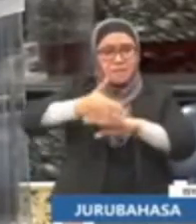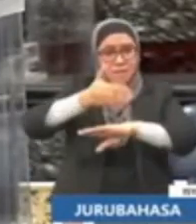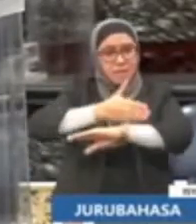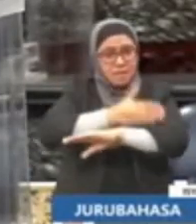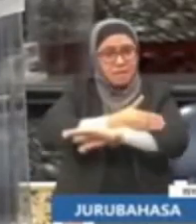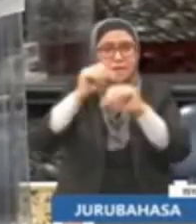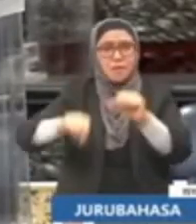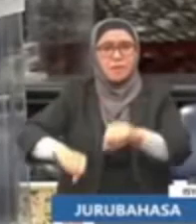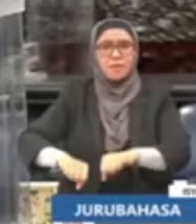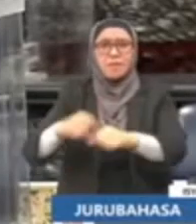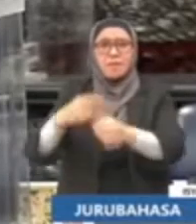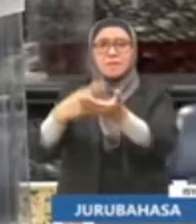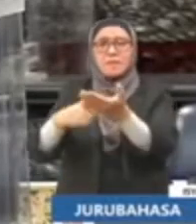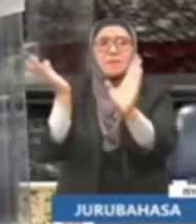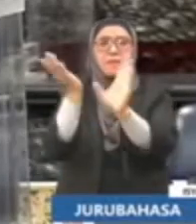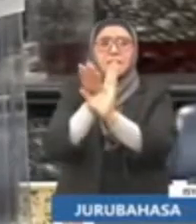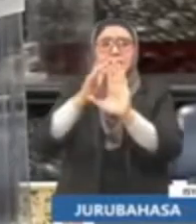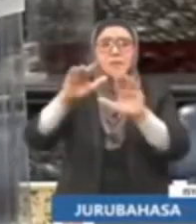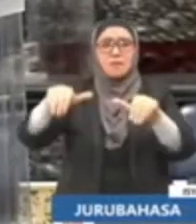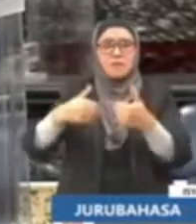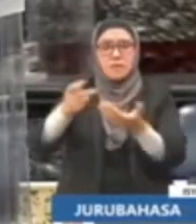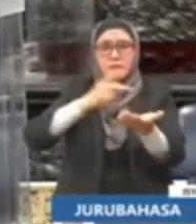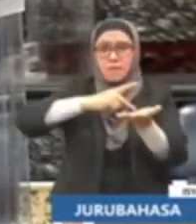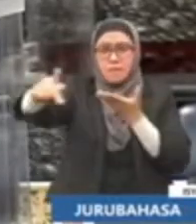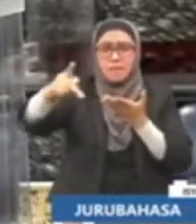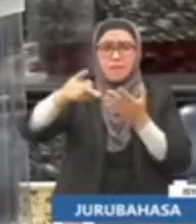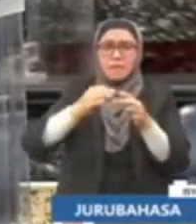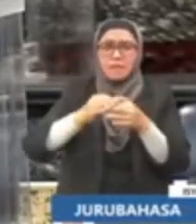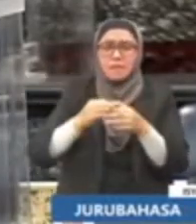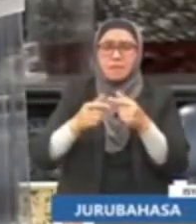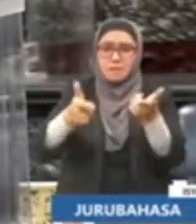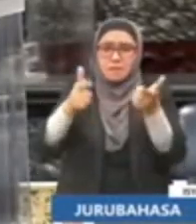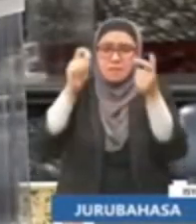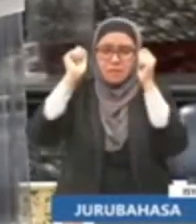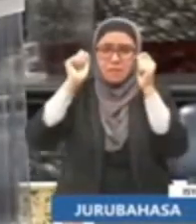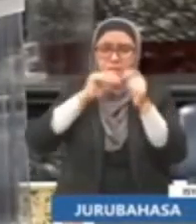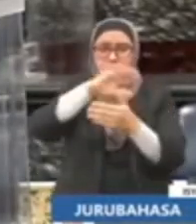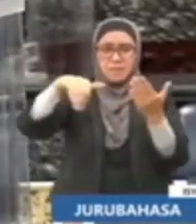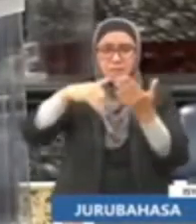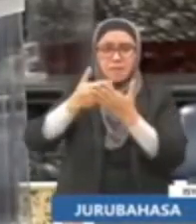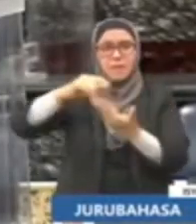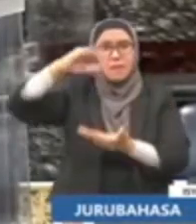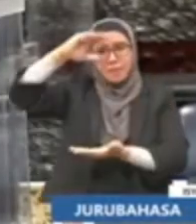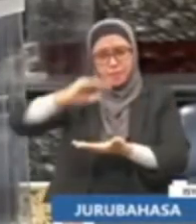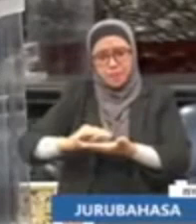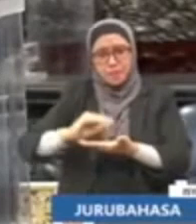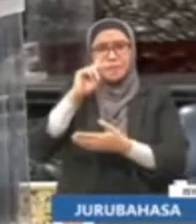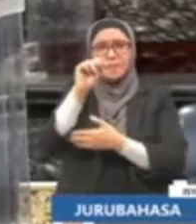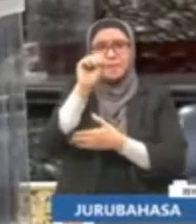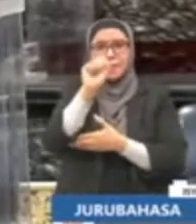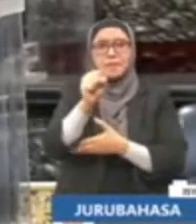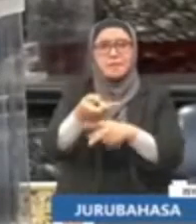bank-bank untuk membayar balik pinjam anda lebih cepat Hai ini seterusnya akan mengurangkan keseluruhan kos zaman